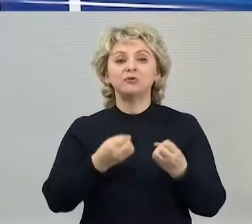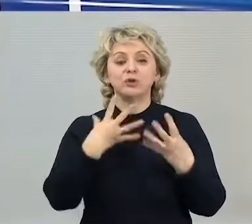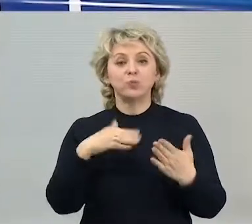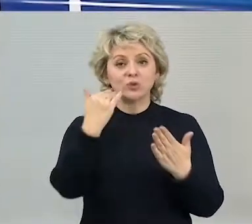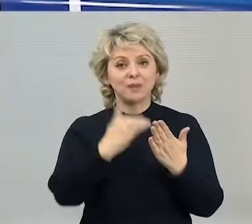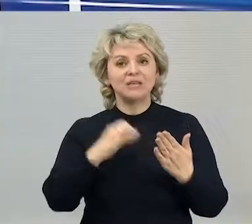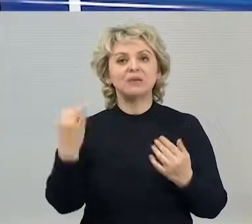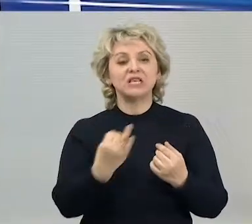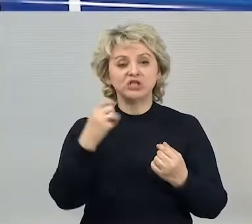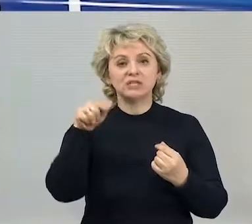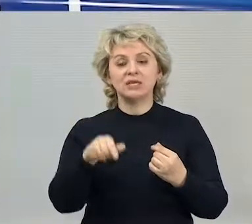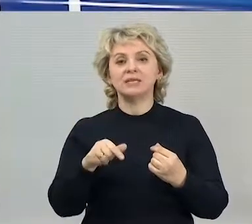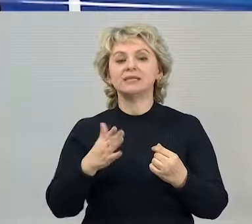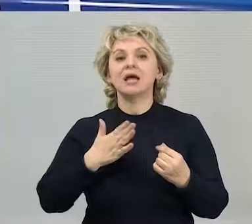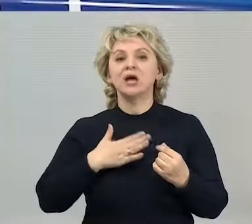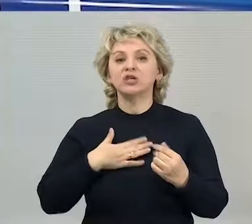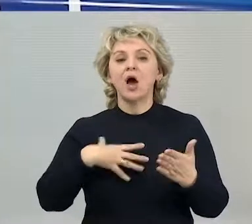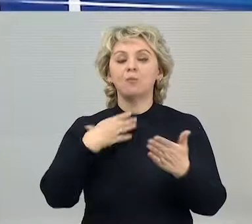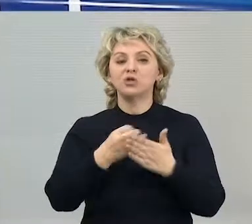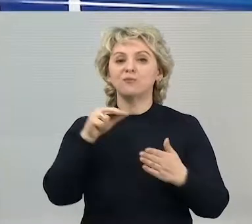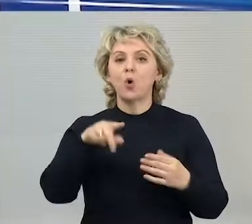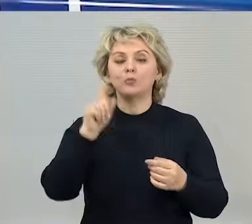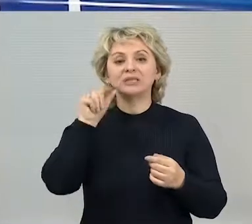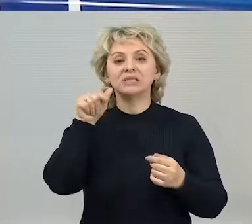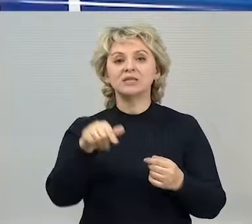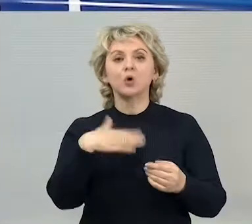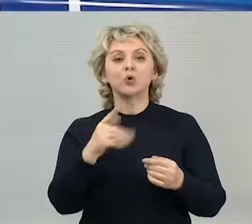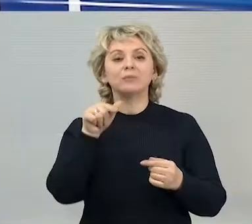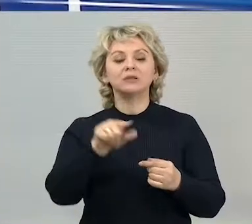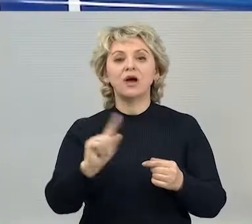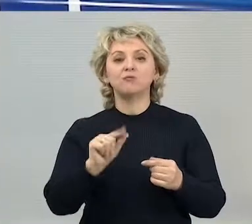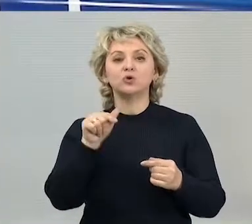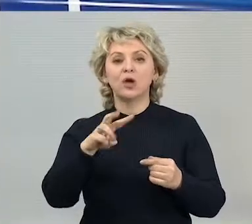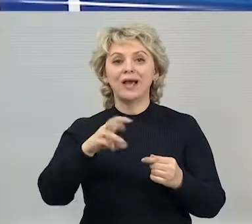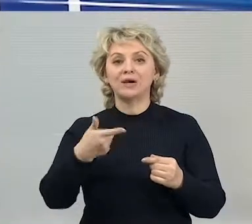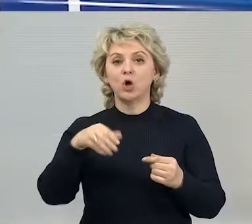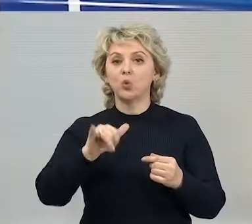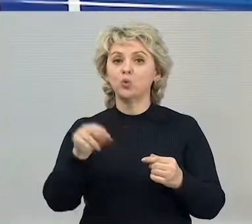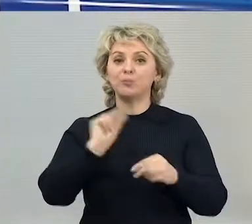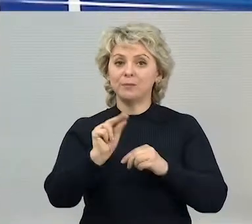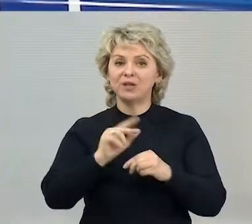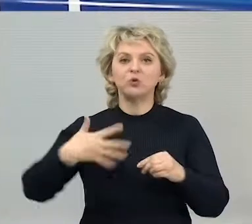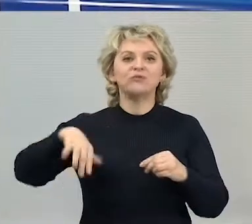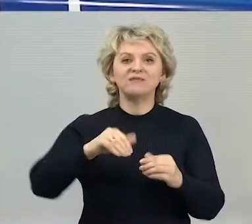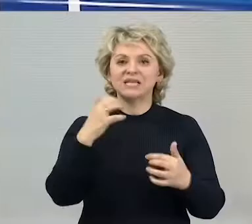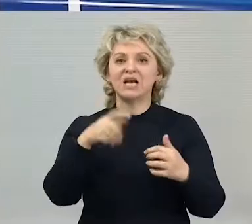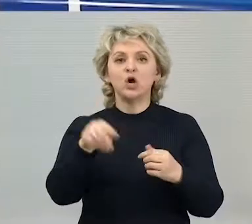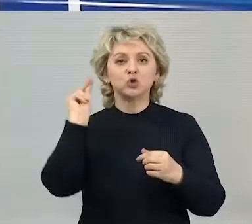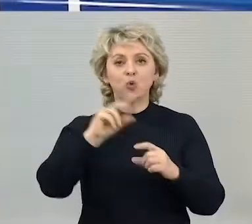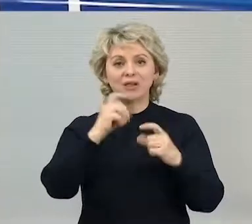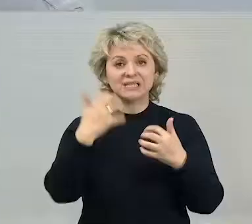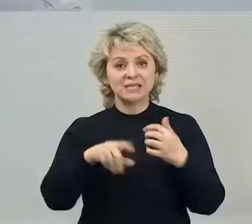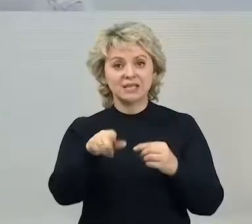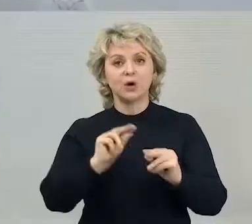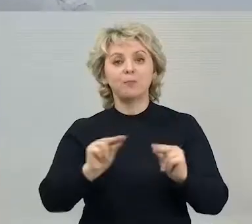предмет интересный. Я по своему опыту знаю, я, кроме того, что в МГУ преподаю, еще во всех классах средней школы